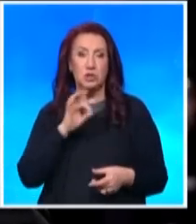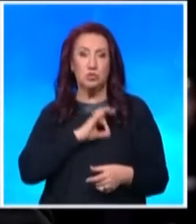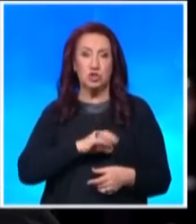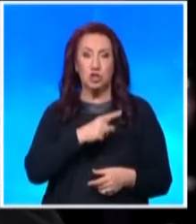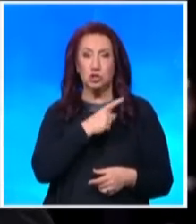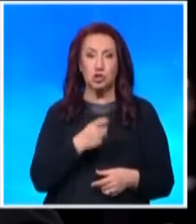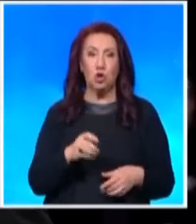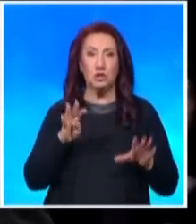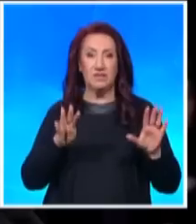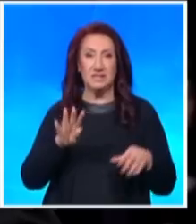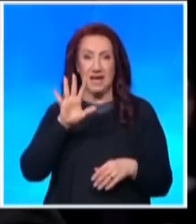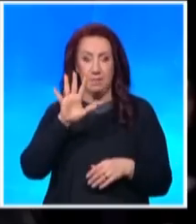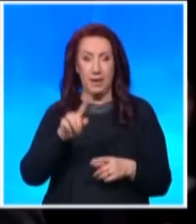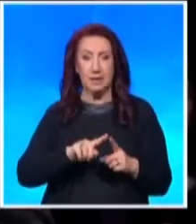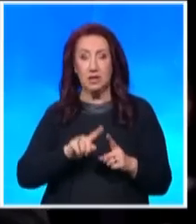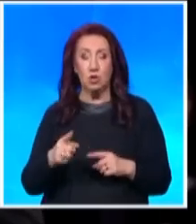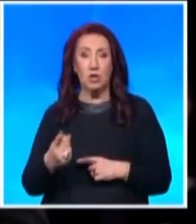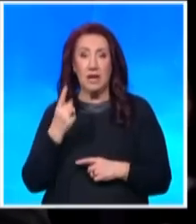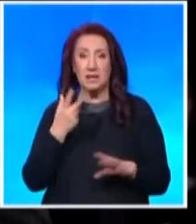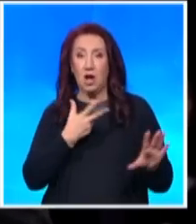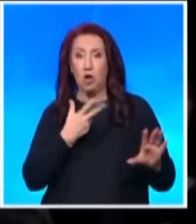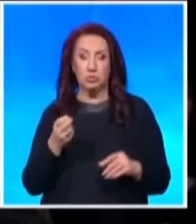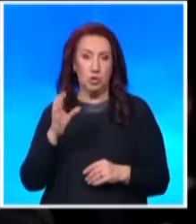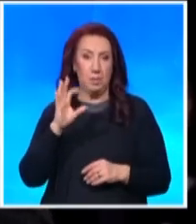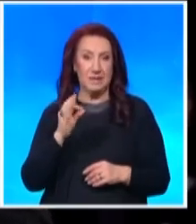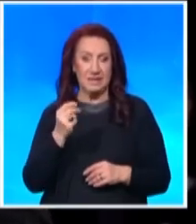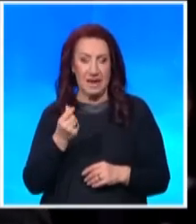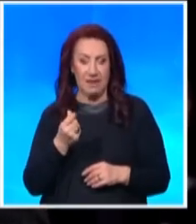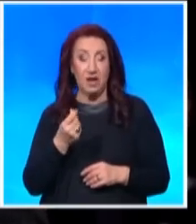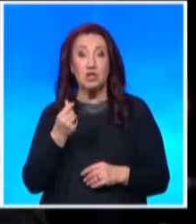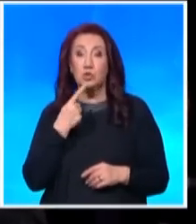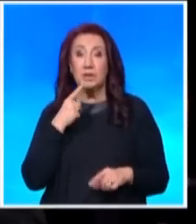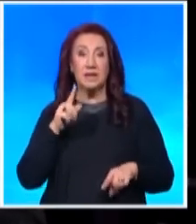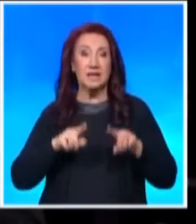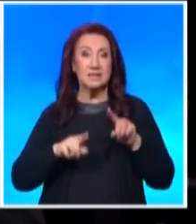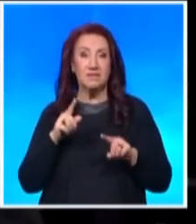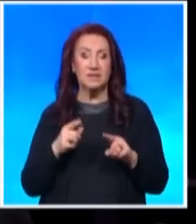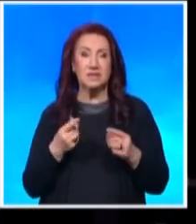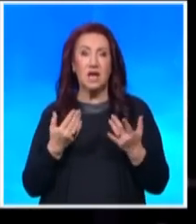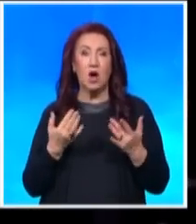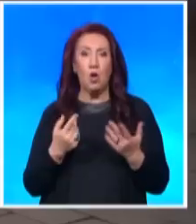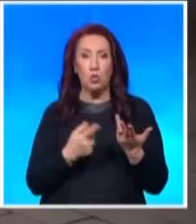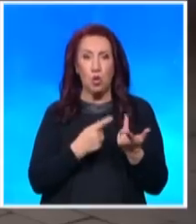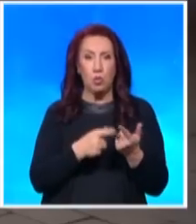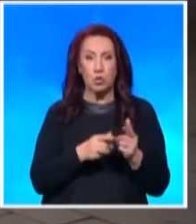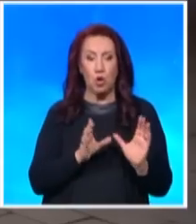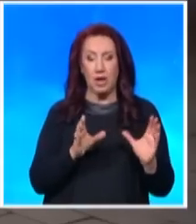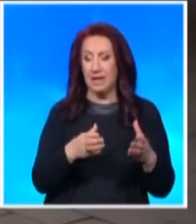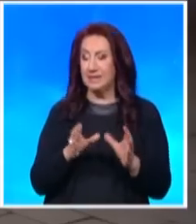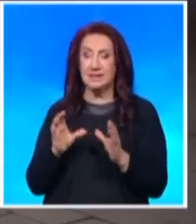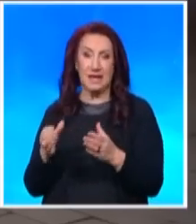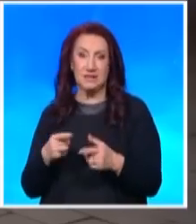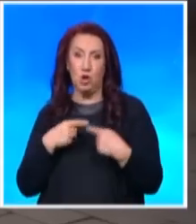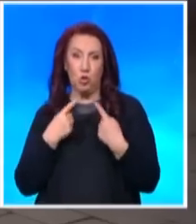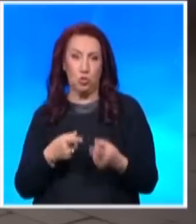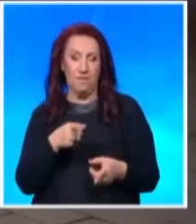и 1850 лева. Сумата зависи от натовареността и броят на секциите, за които отговаря конкретният